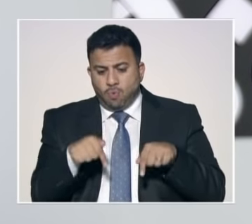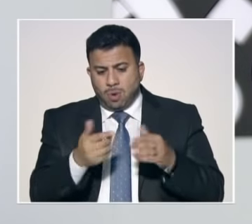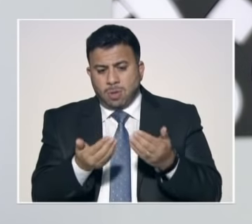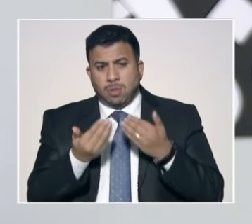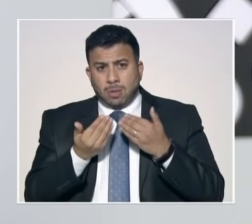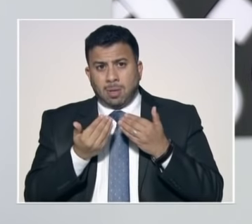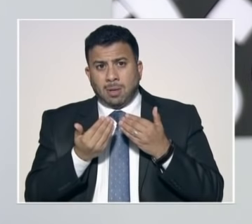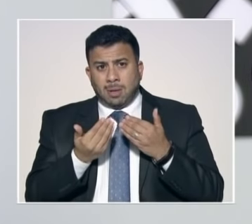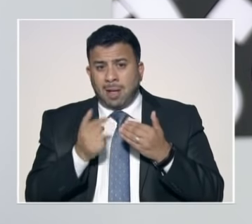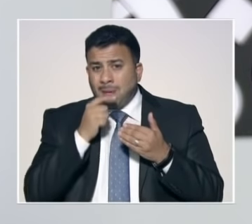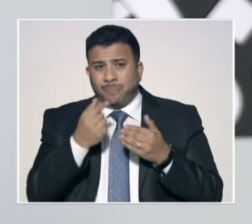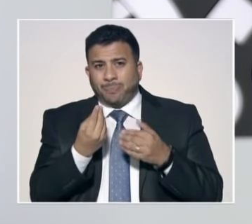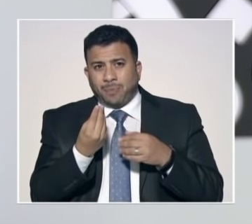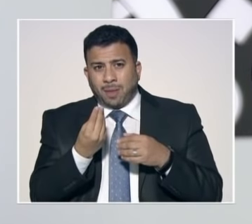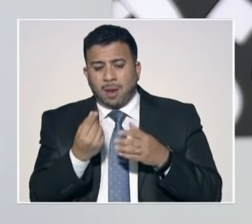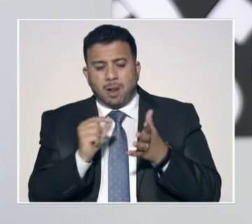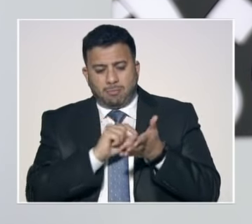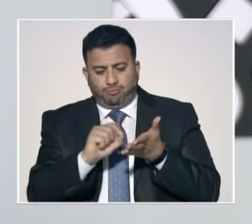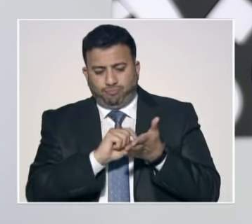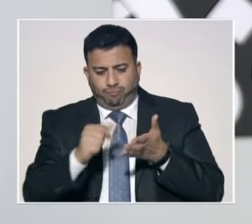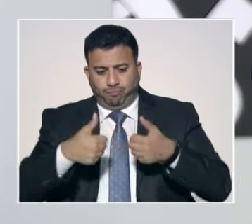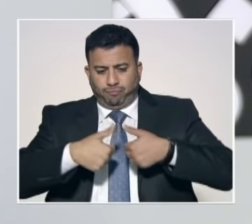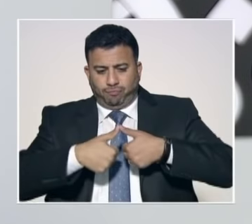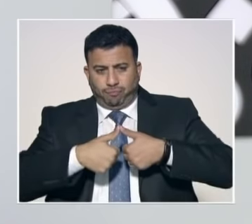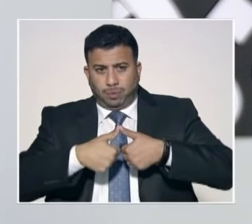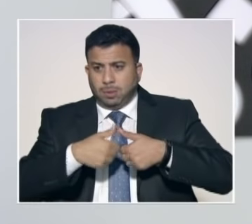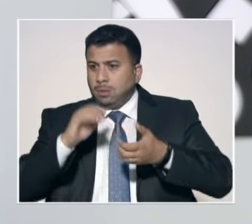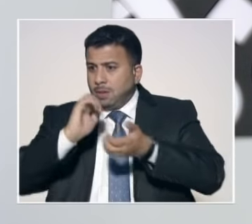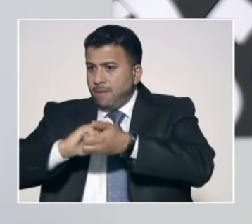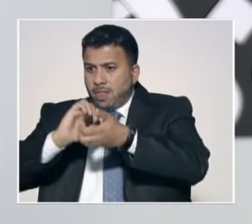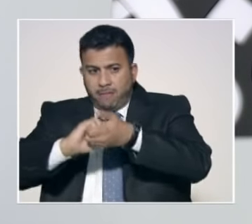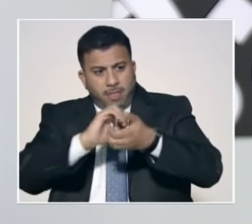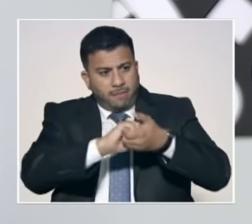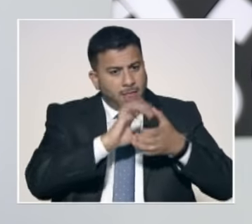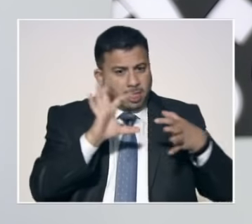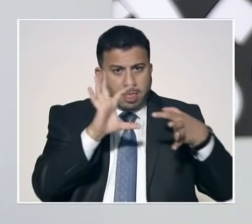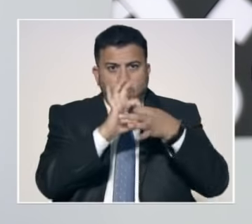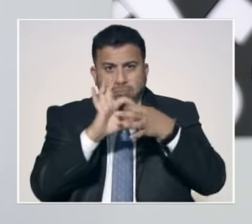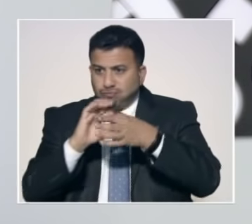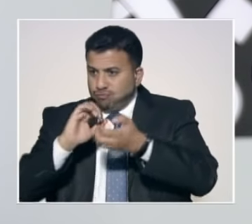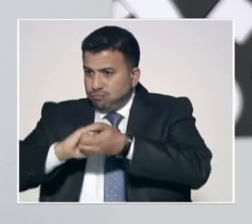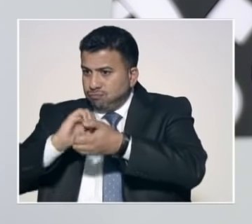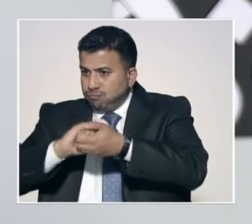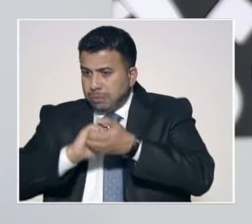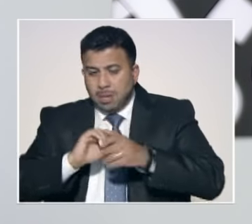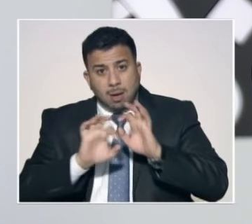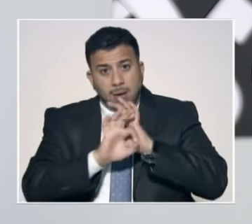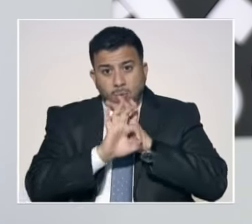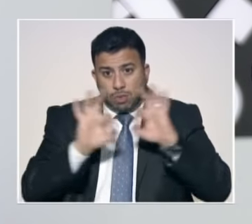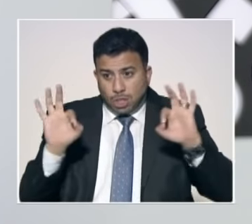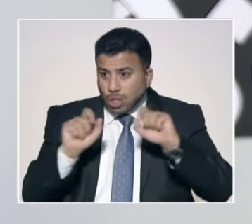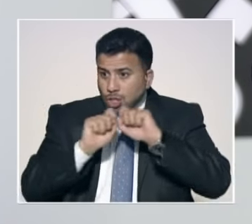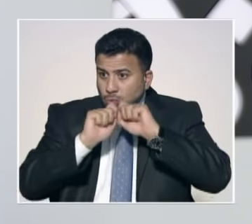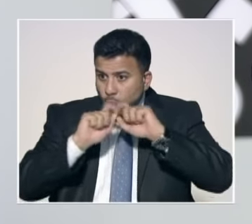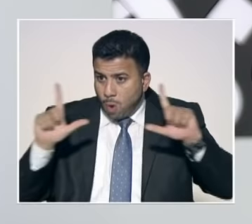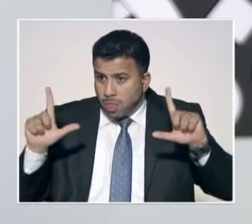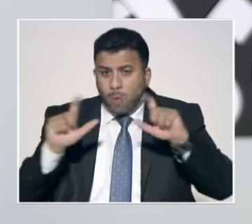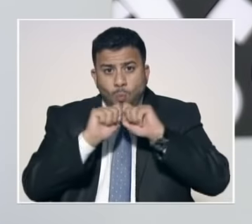دخول الرجل على امرأته يأتي فيكتب العقد ويحددون كل شيء، ما في شيء ولله الحمد والمنة. إذا ما سمى المهر،